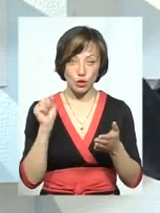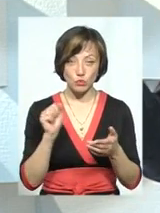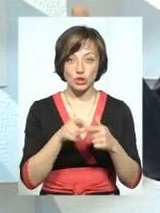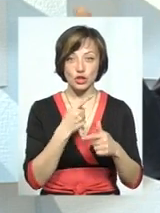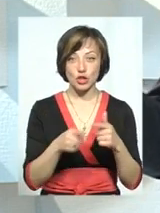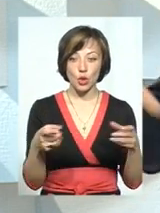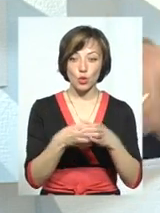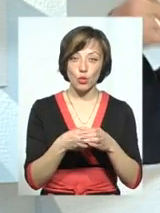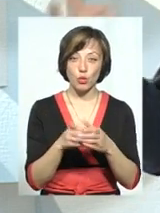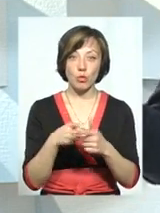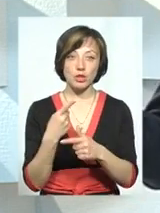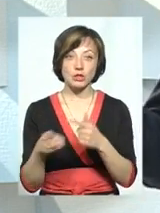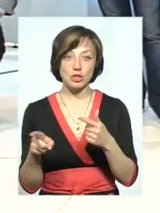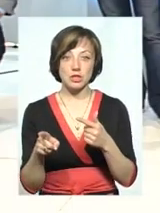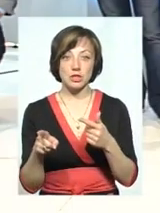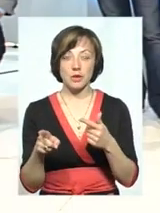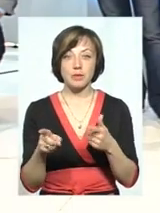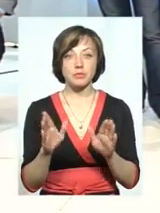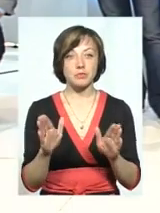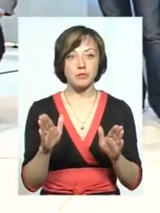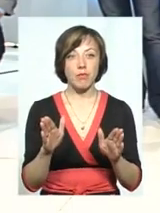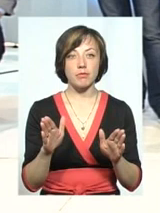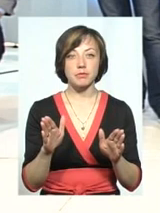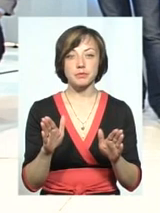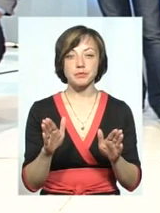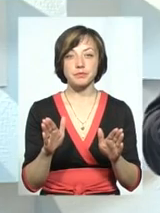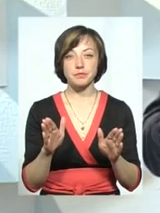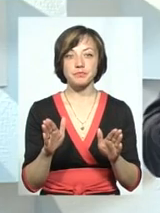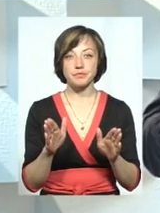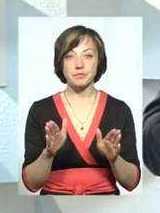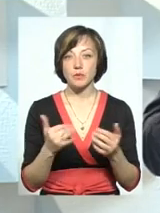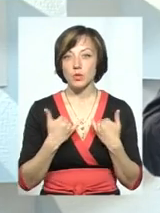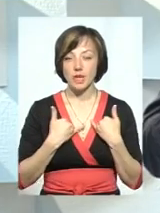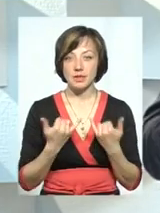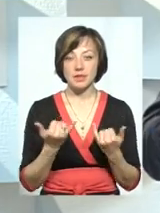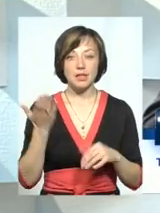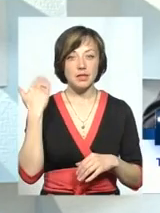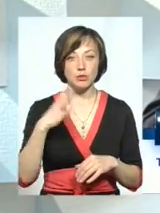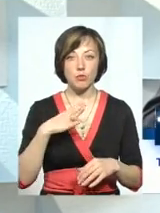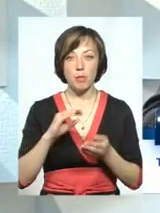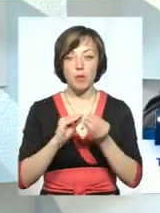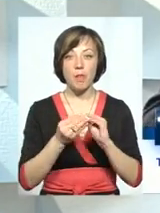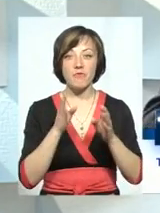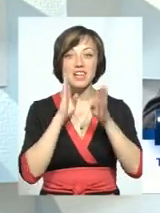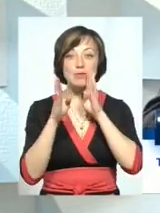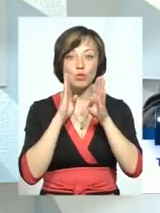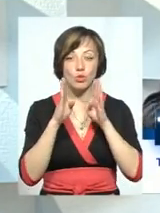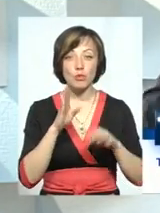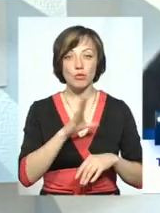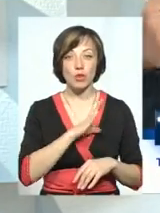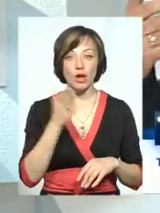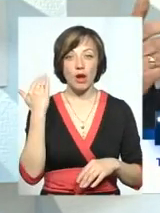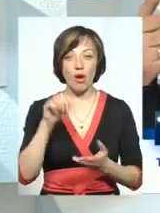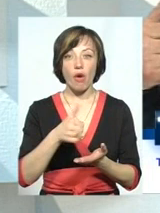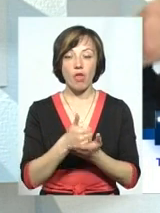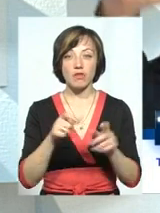то групу, чи то, знову ж, особистість і так далі, тому подібне. У нас ж ті ж самі проблеми свій час були в Фейсбуці, що Фейсбук,